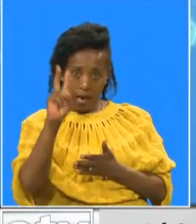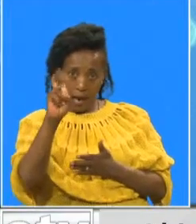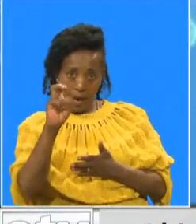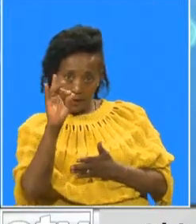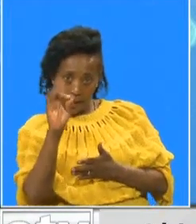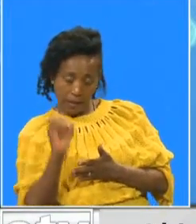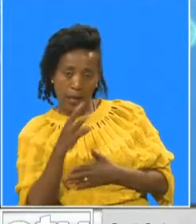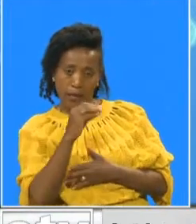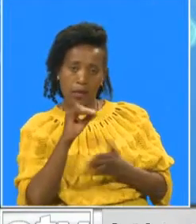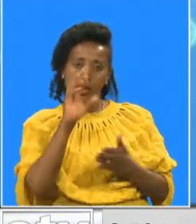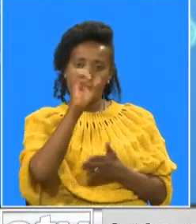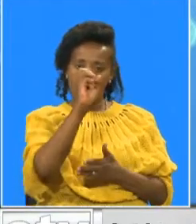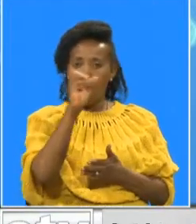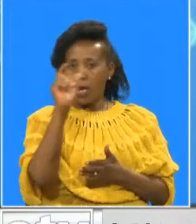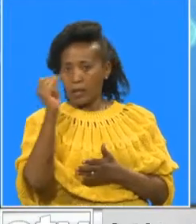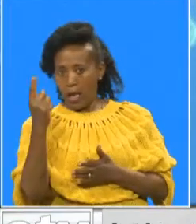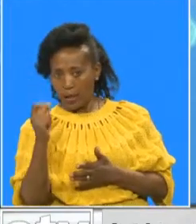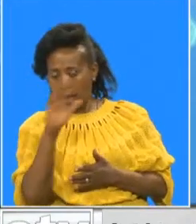በ0115512080 እና